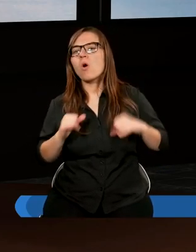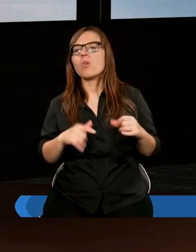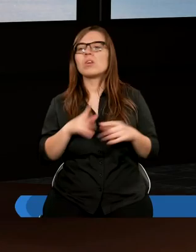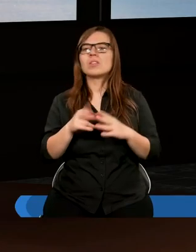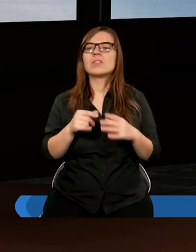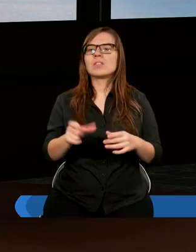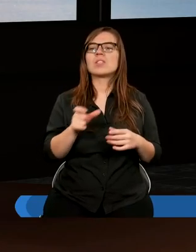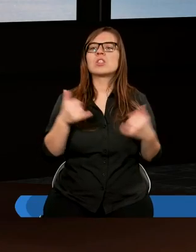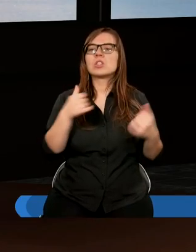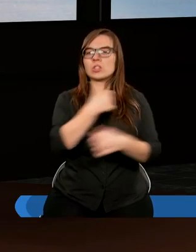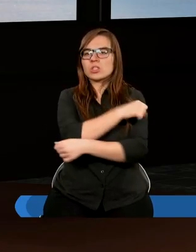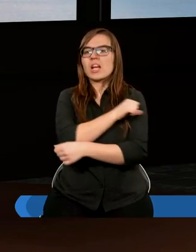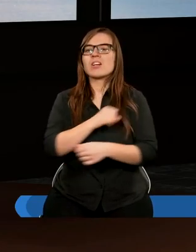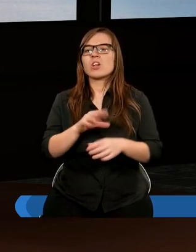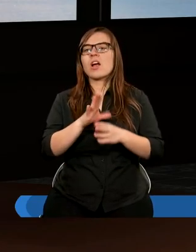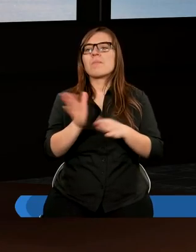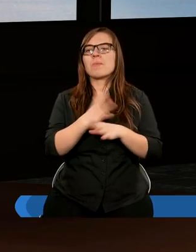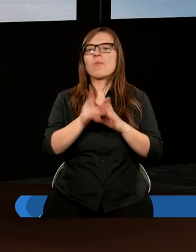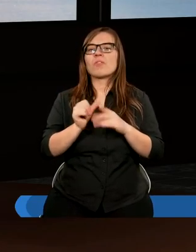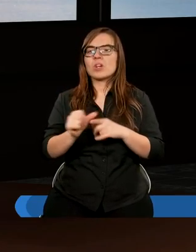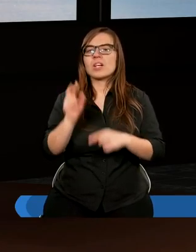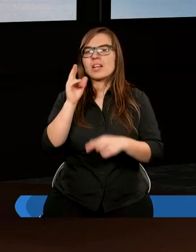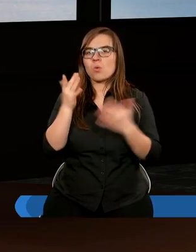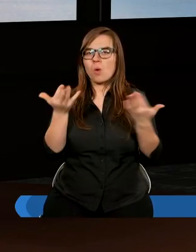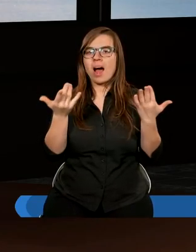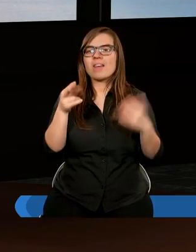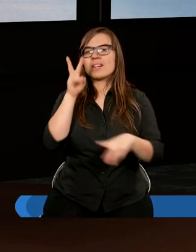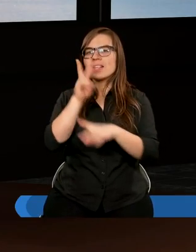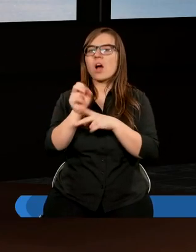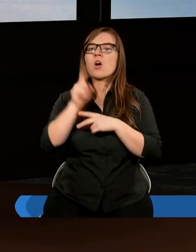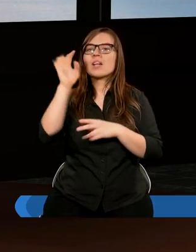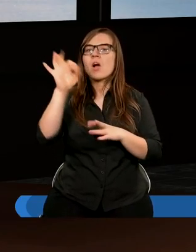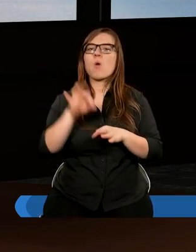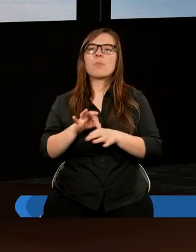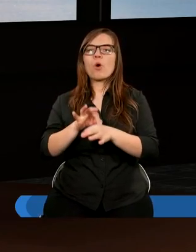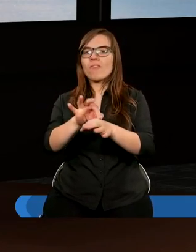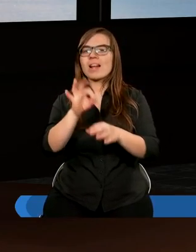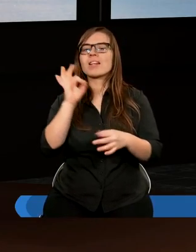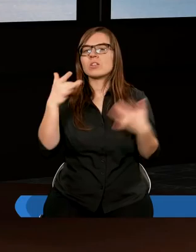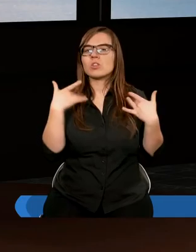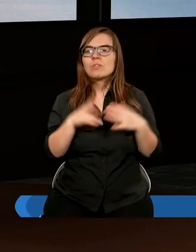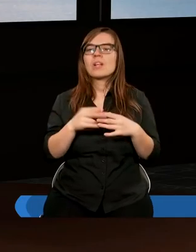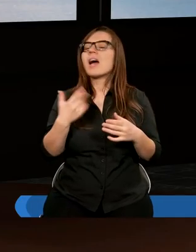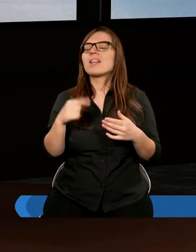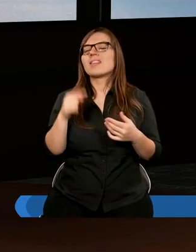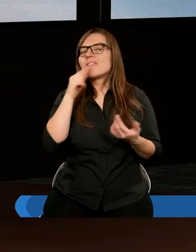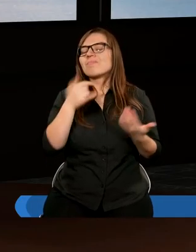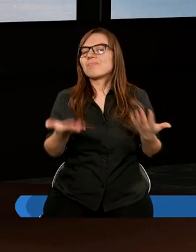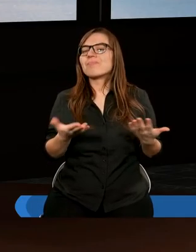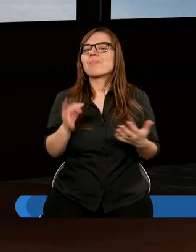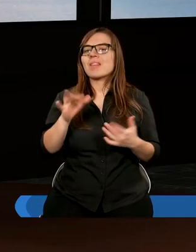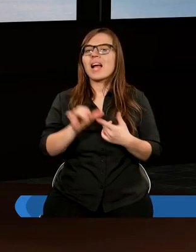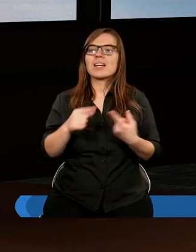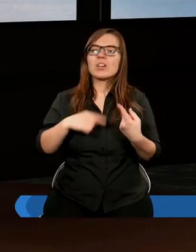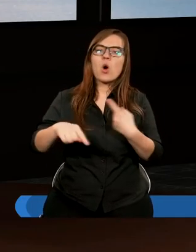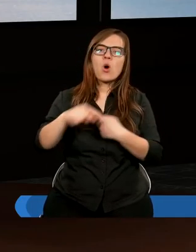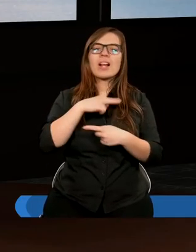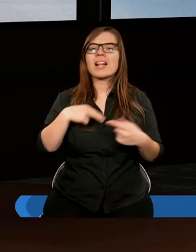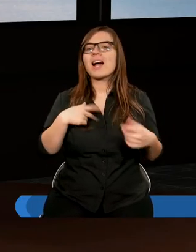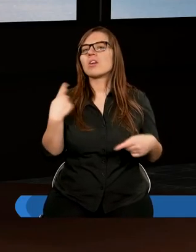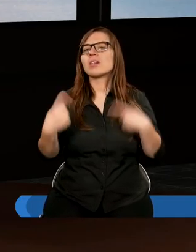I znowu chrześcijanom jest łatwiej mimo wszystko, bo jest to zaufanie do Boga, do Jego prowadzenia. Natomiast niestety, otaczają nas różne